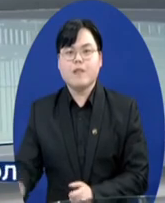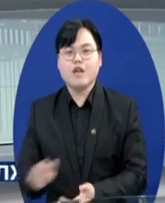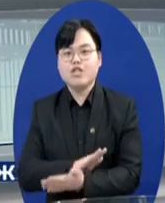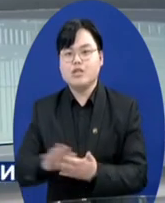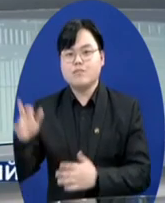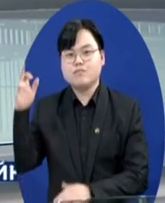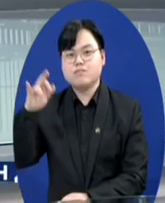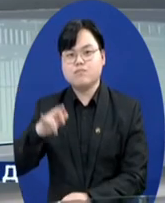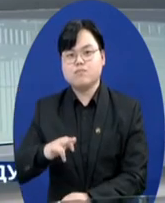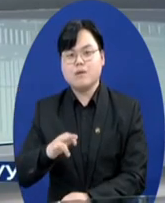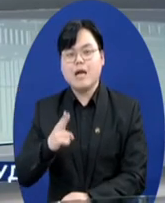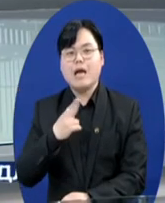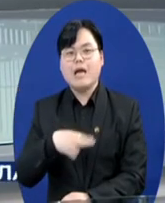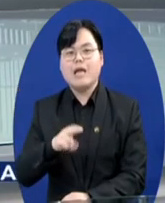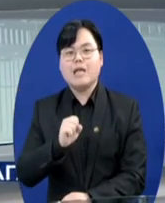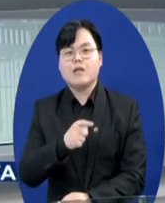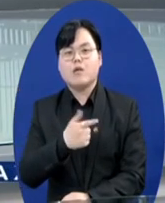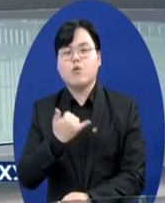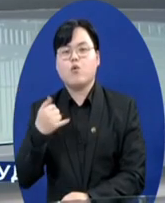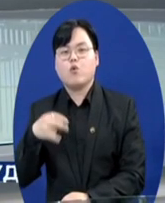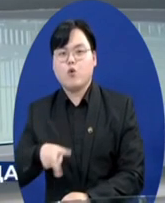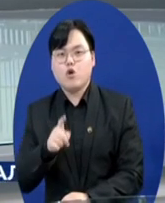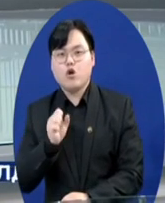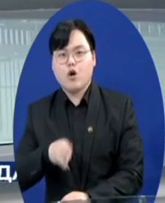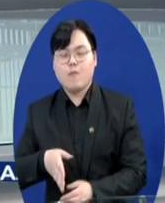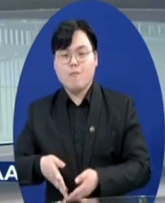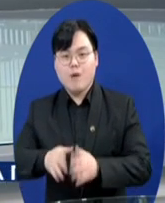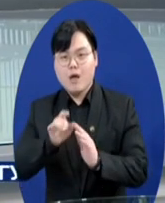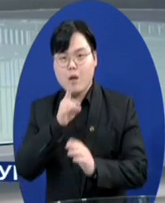Хөшгийн хөндөд дагуул хот байгуулж 150 мянган